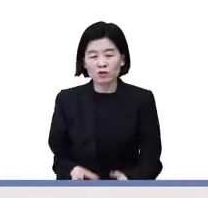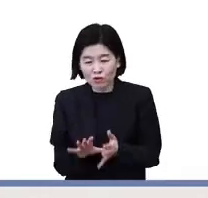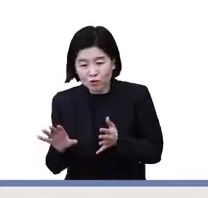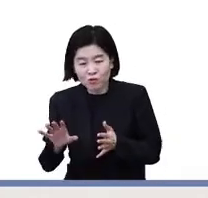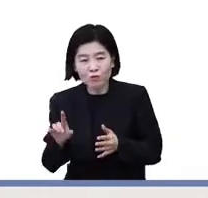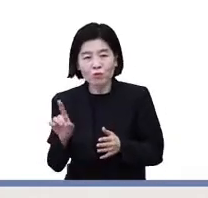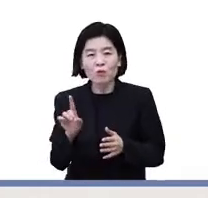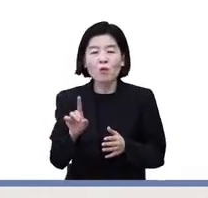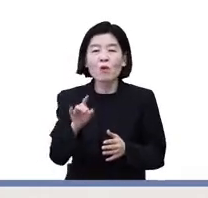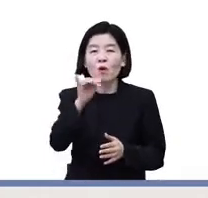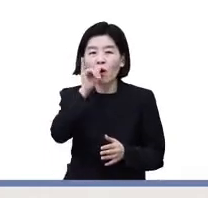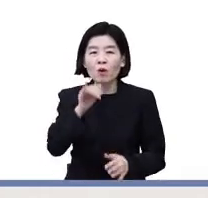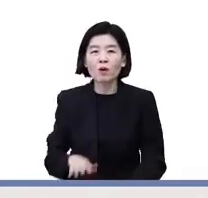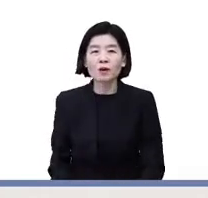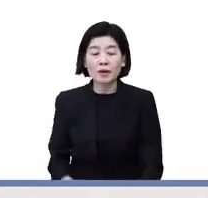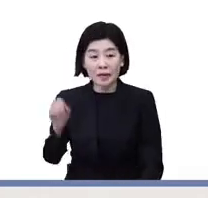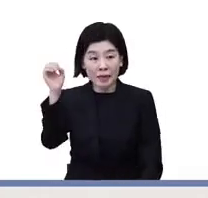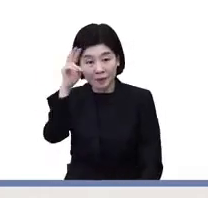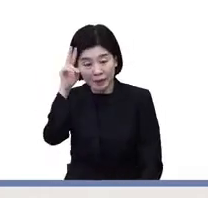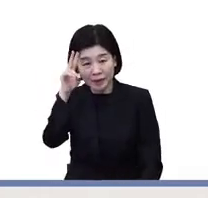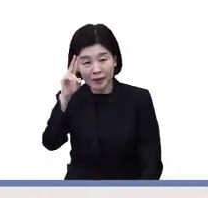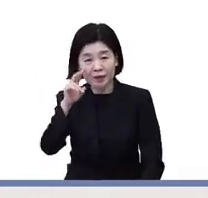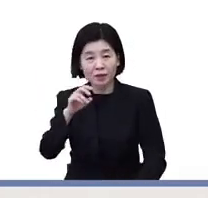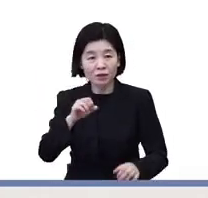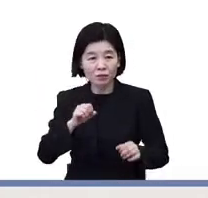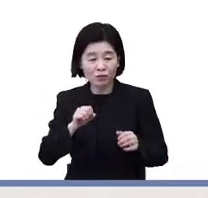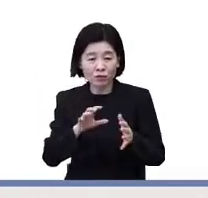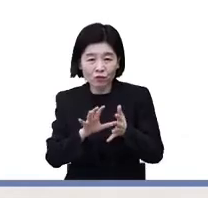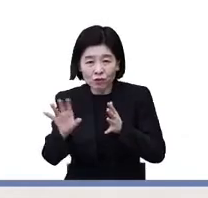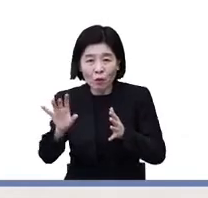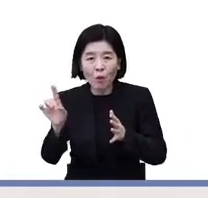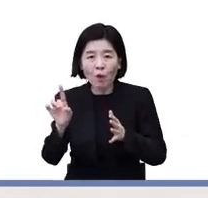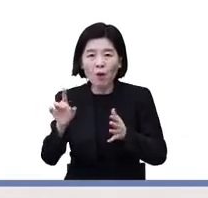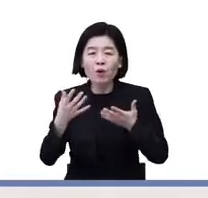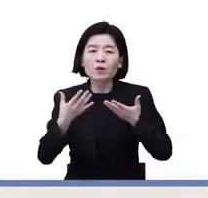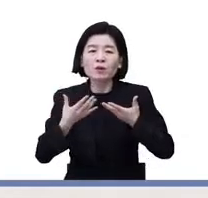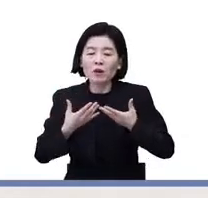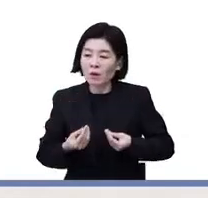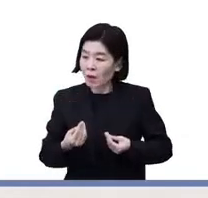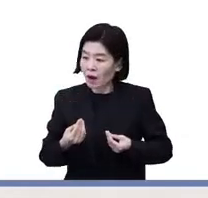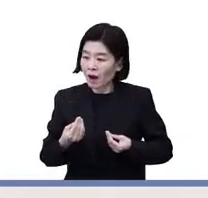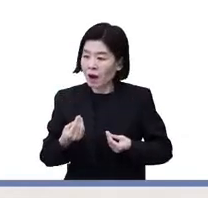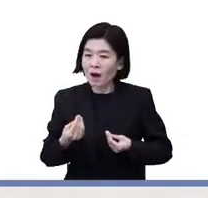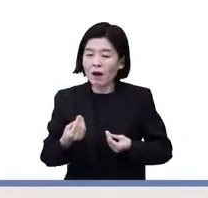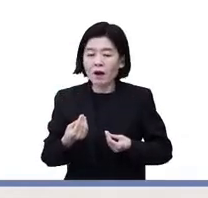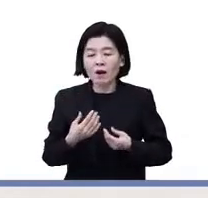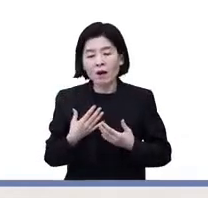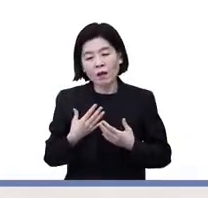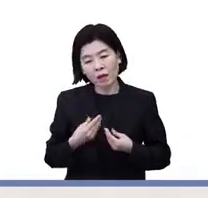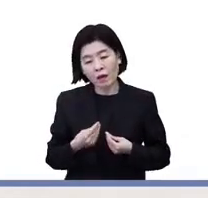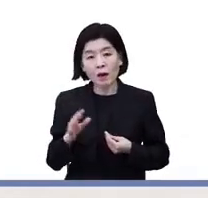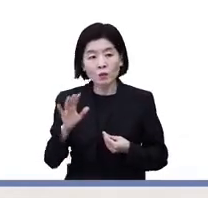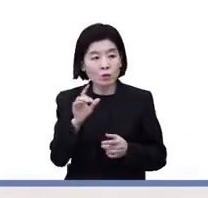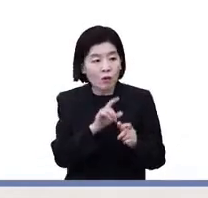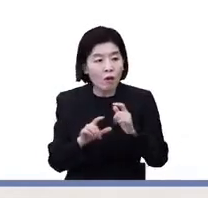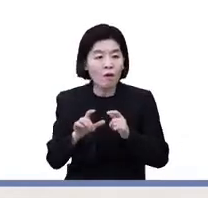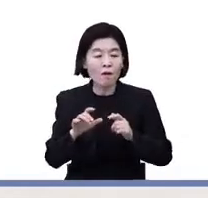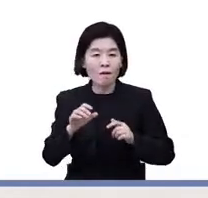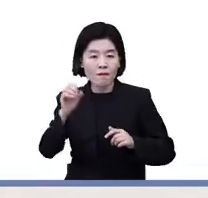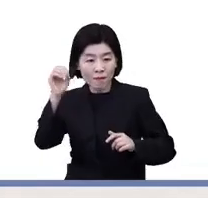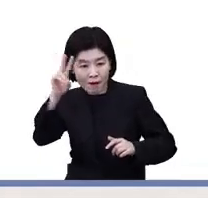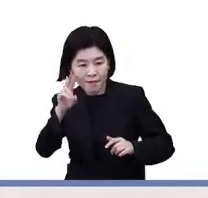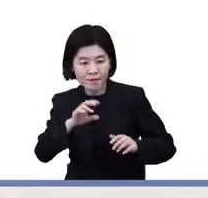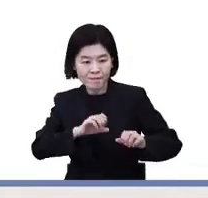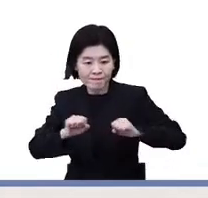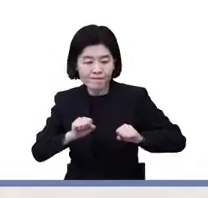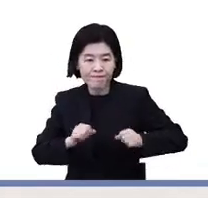경우, 특히 충동성은 절망보다 충동성이 더 중요할 수 있다는 얘기들도 많이 있습니다. 뭔가 이제 절망도 있고